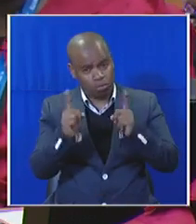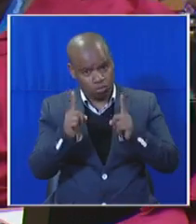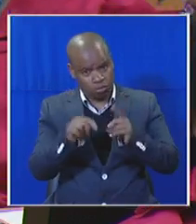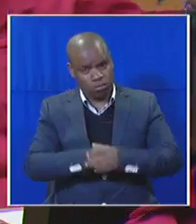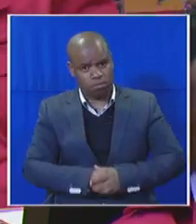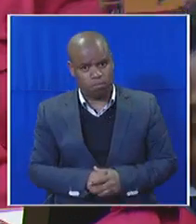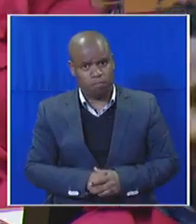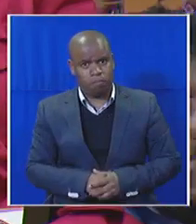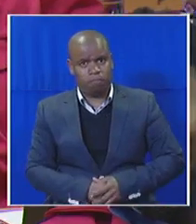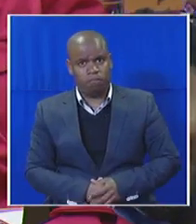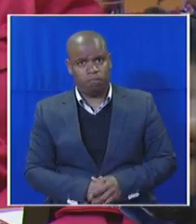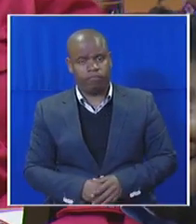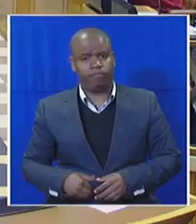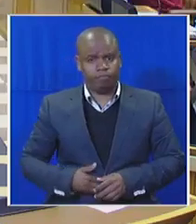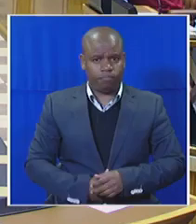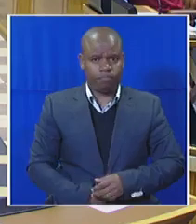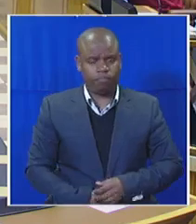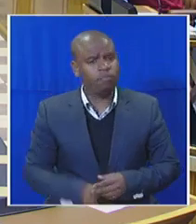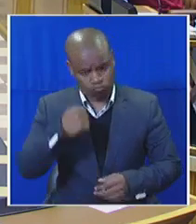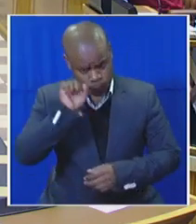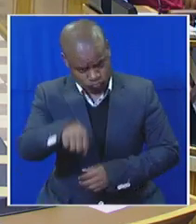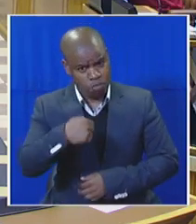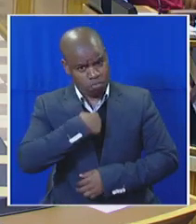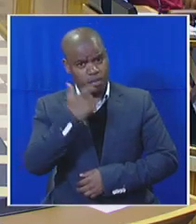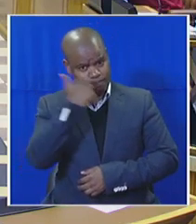Honorable President. Ngihleka impela, ngeke ngingahleki.